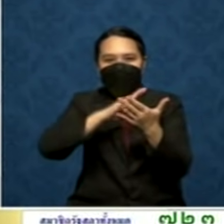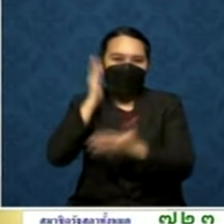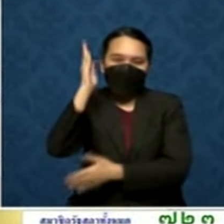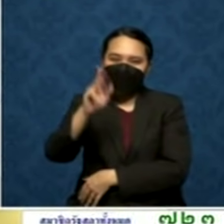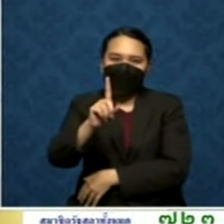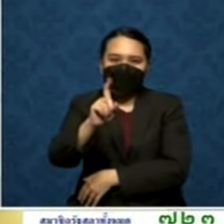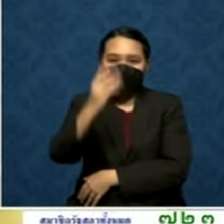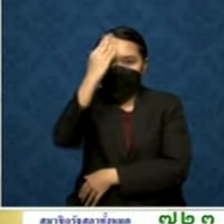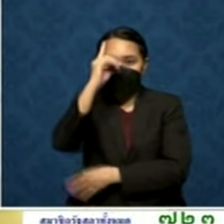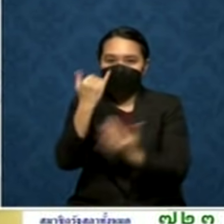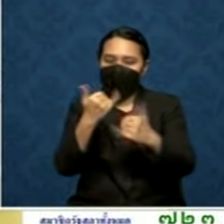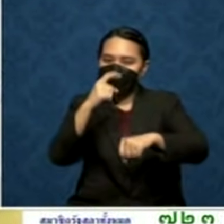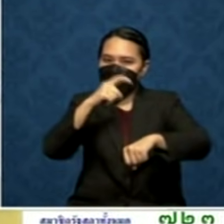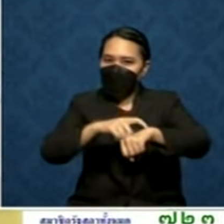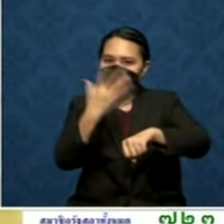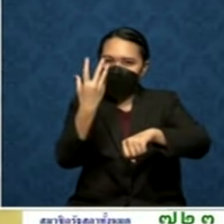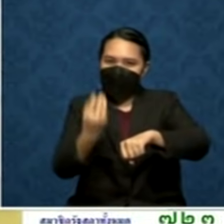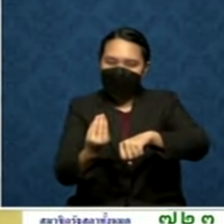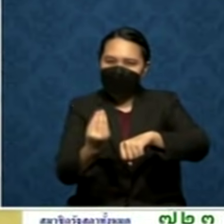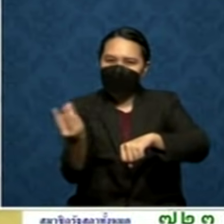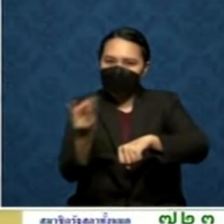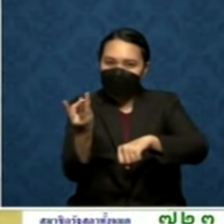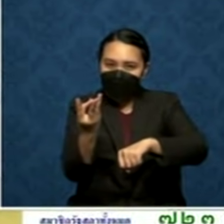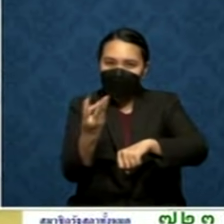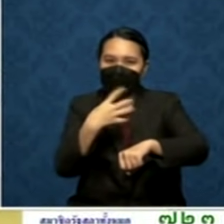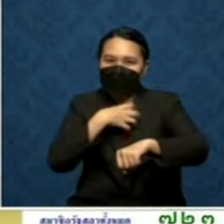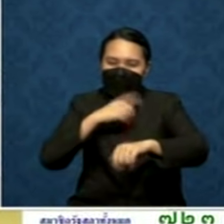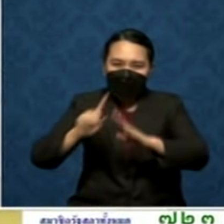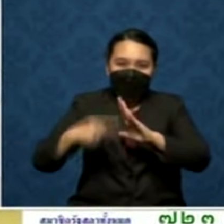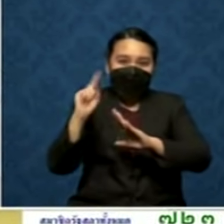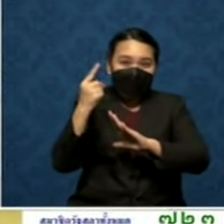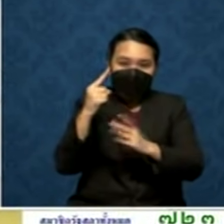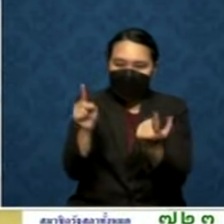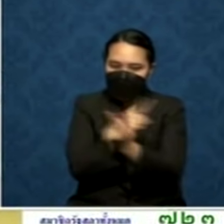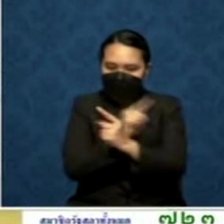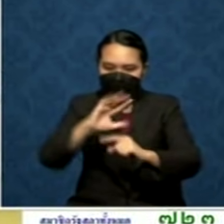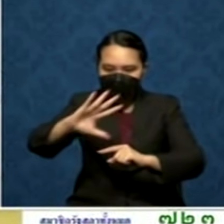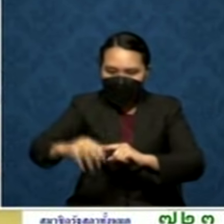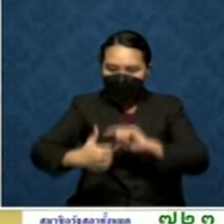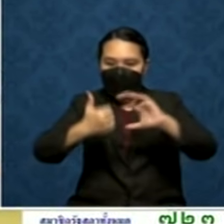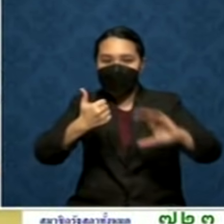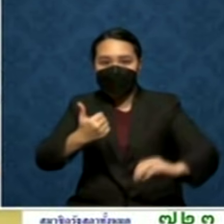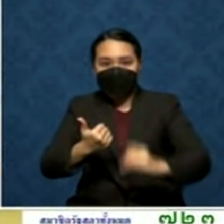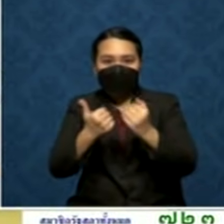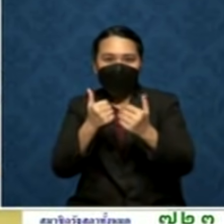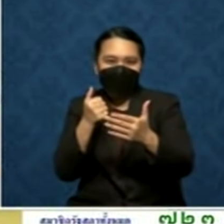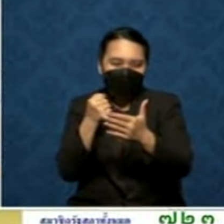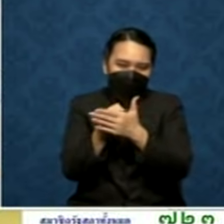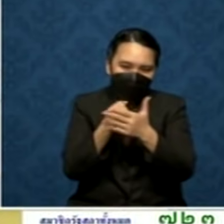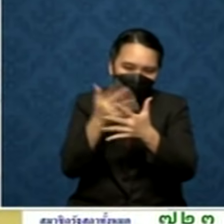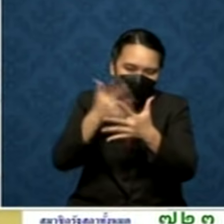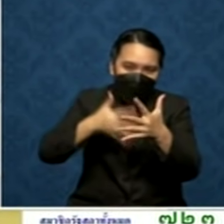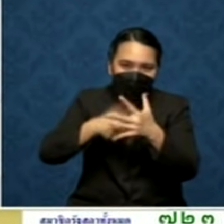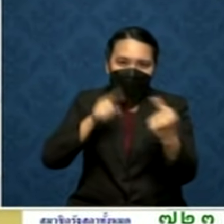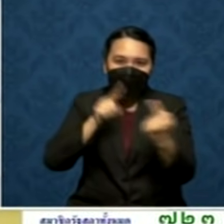มากเท่าไหร่นะครับที่จะต้องมาตั้งหลักกันใหม่โดยช่วยพลิกฟื้นสังคมในการต่อสู้กับโลกที่กำลัง